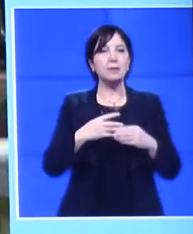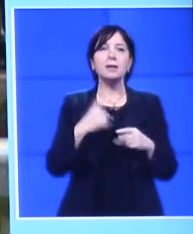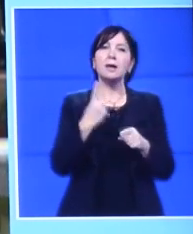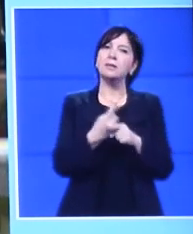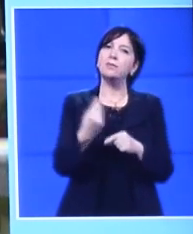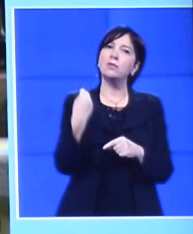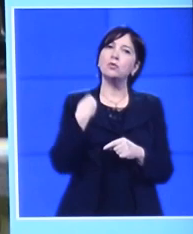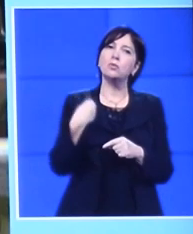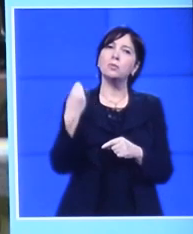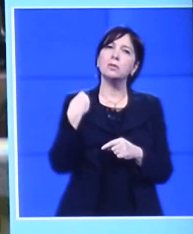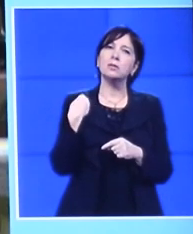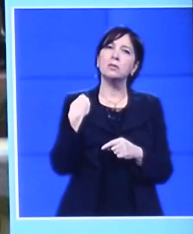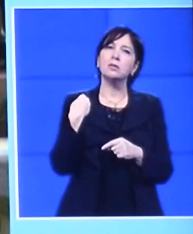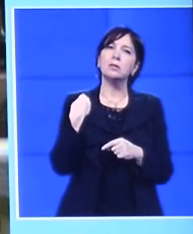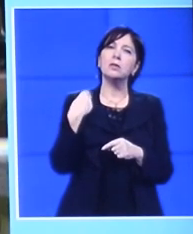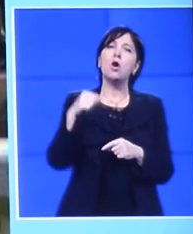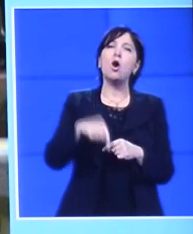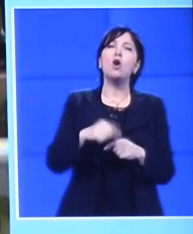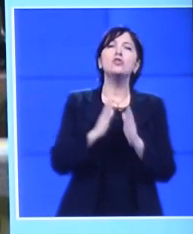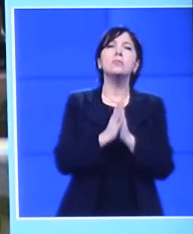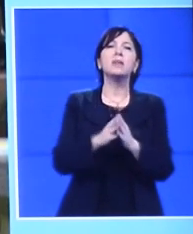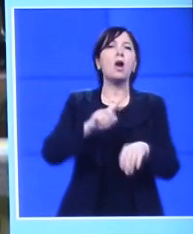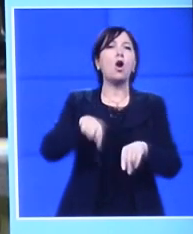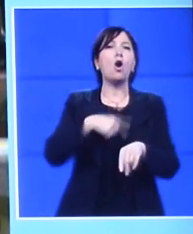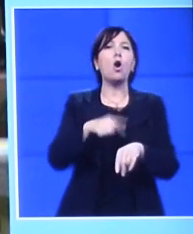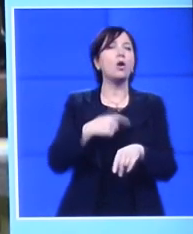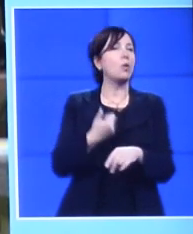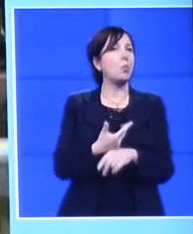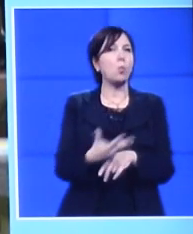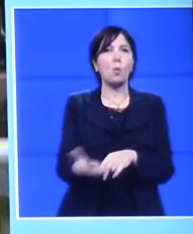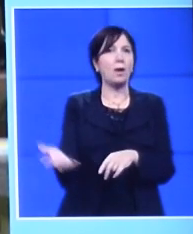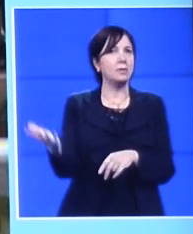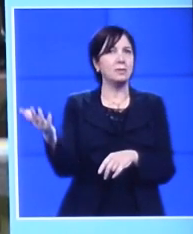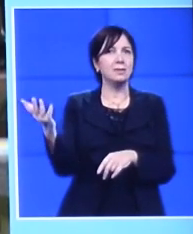domandarsi: quante ore oggi ho pregato?